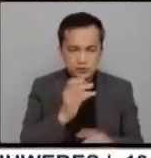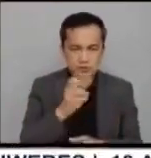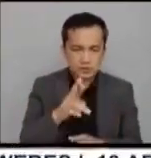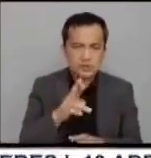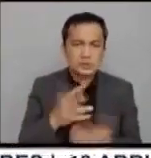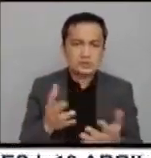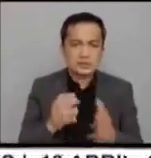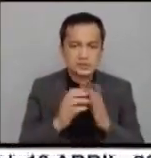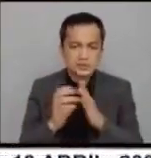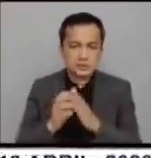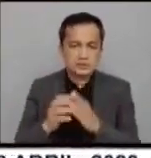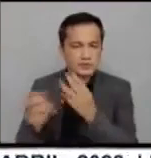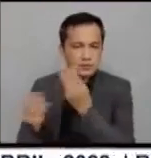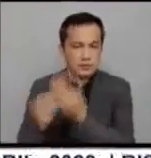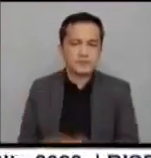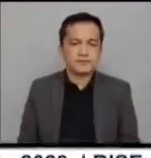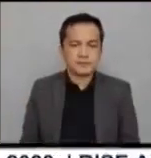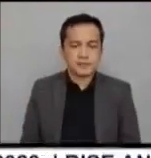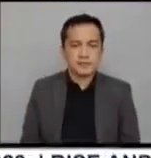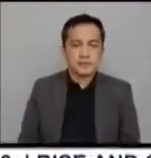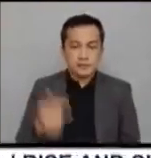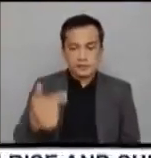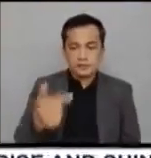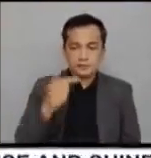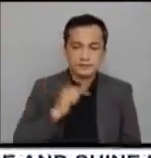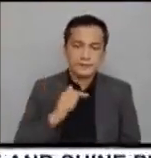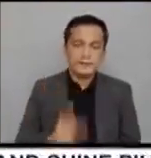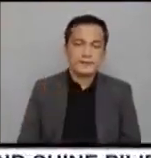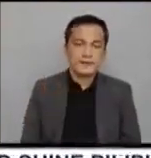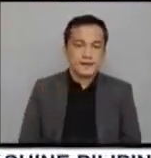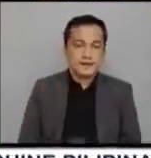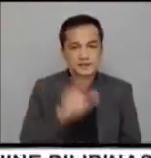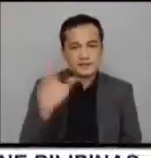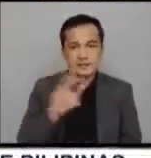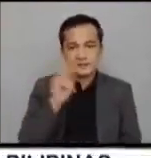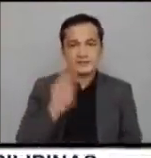Joshua Garcia, para sa Morning Show ng Bayan, Rise and Shine, Pilipinas.